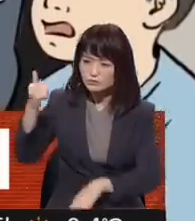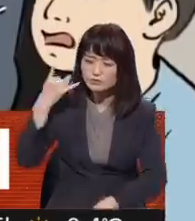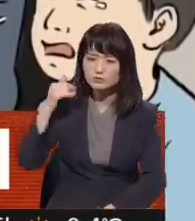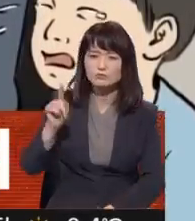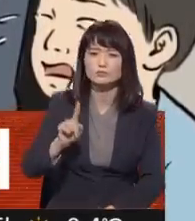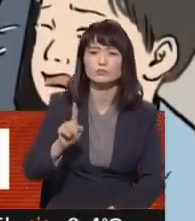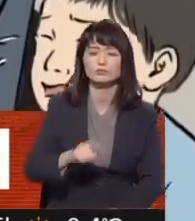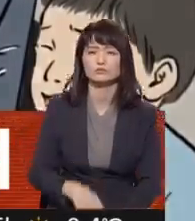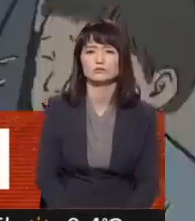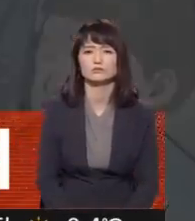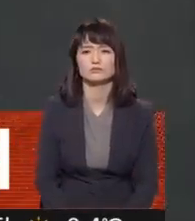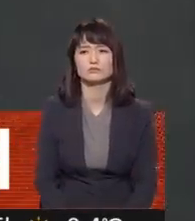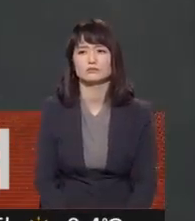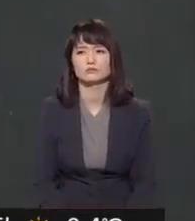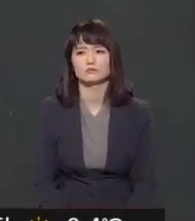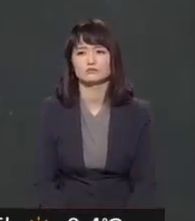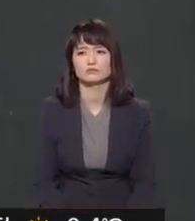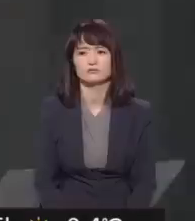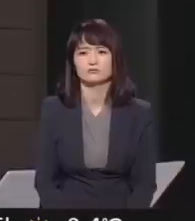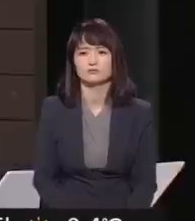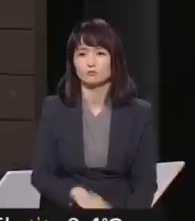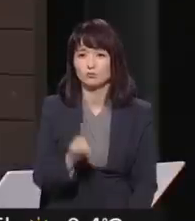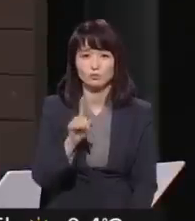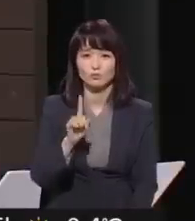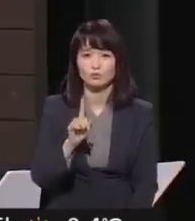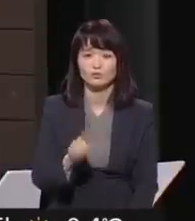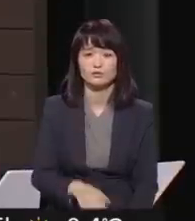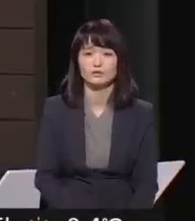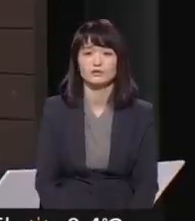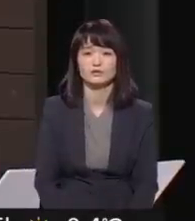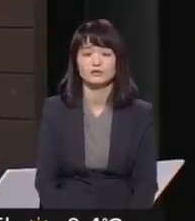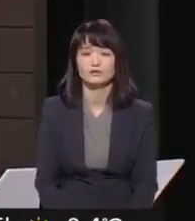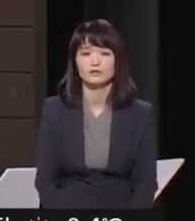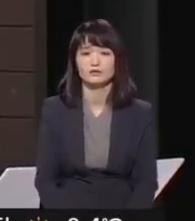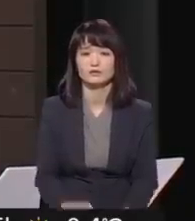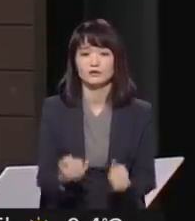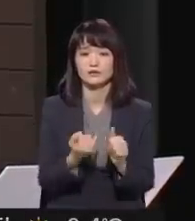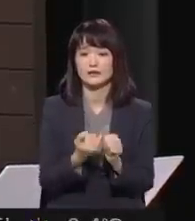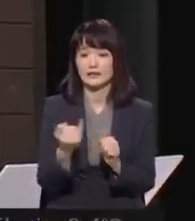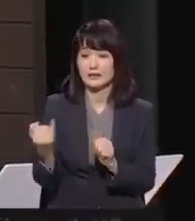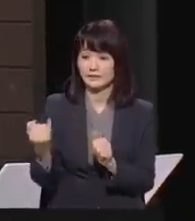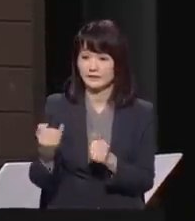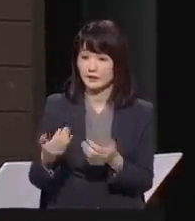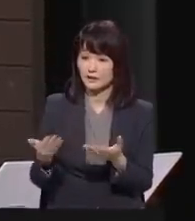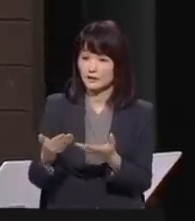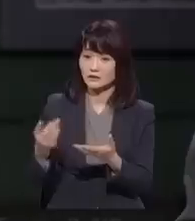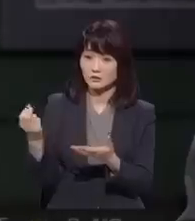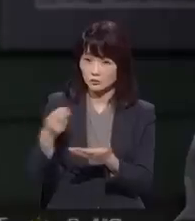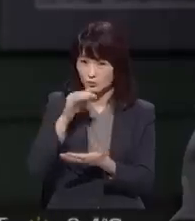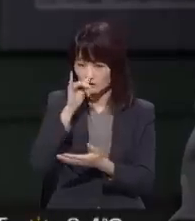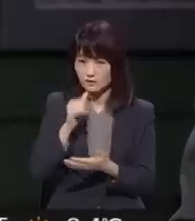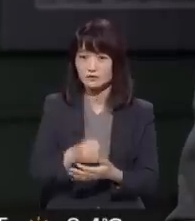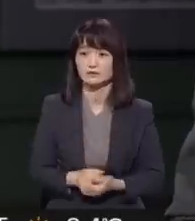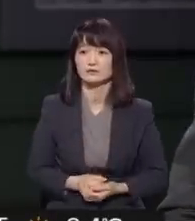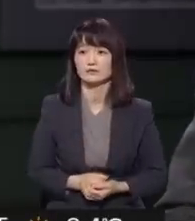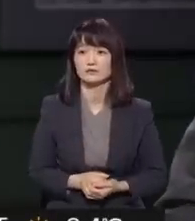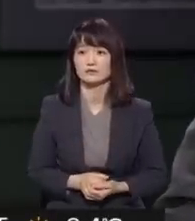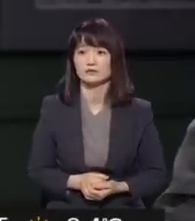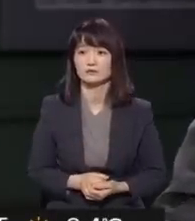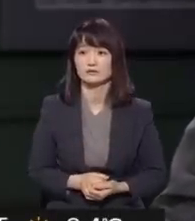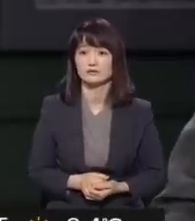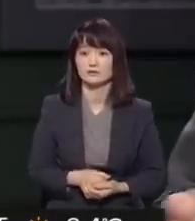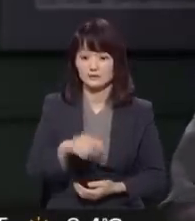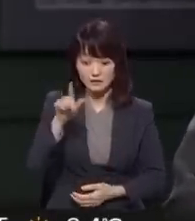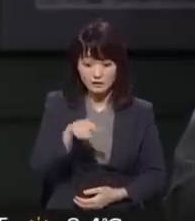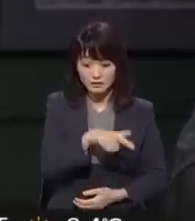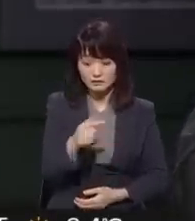아니 이게 뭔 소리야 뭔 소리야 이게 그런데이 안에 일탈이 여기서 끝난게 아니었습니다 하루는 또 그 언니네